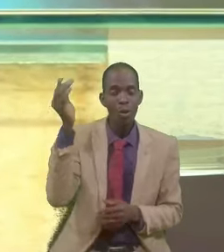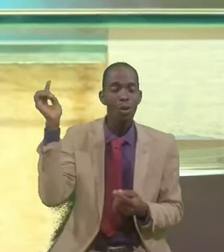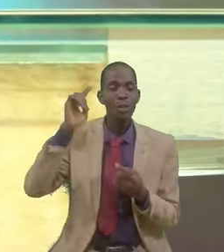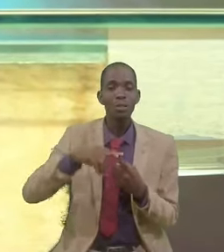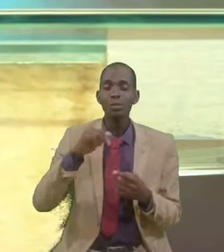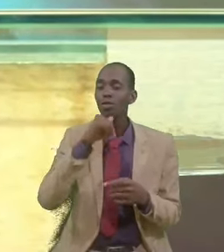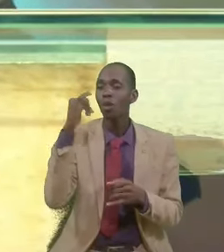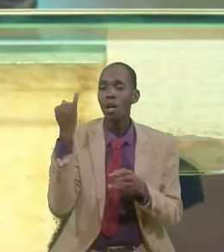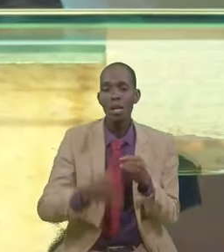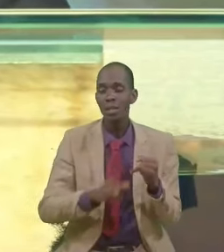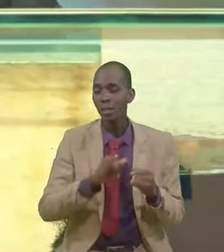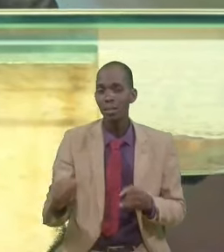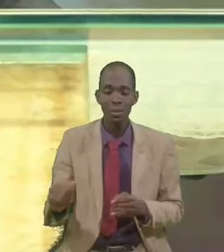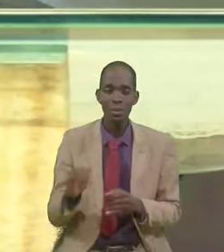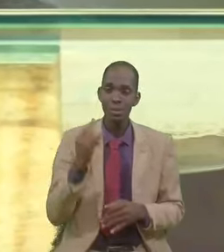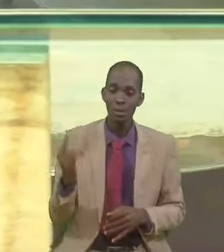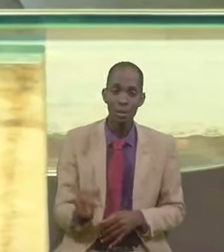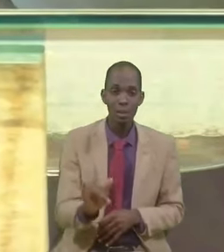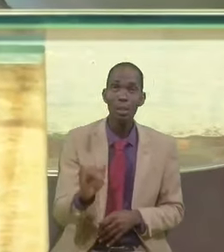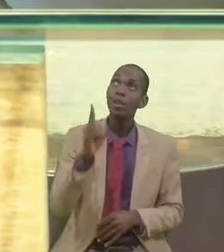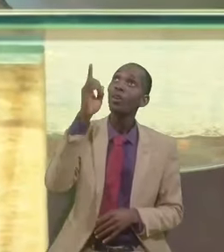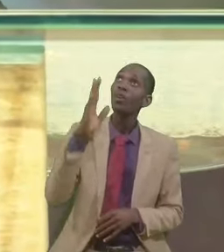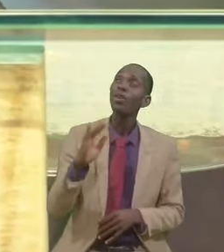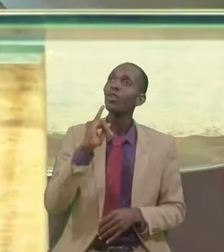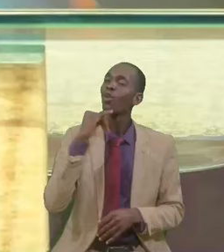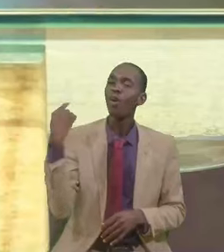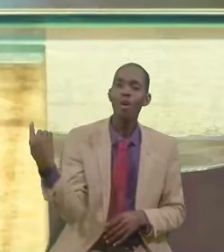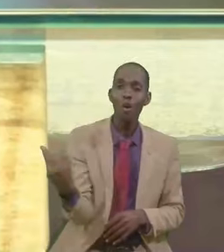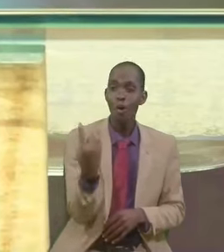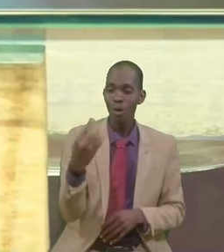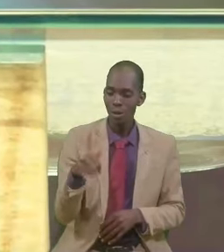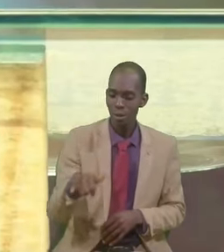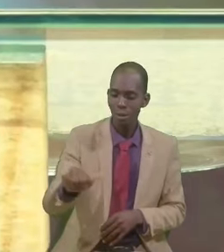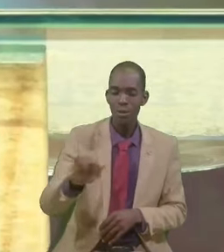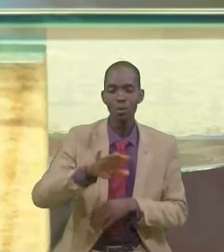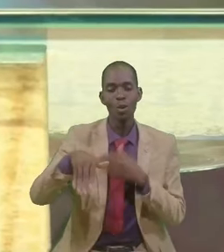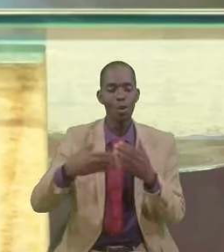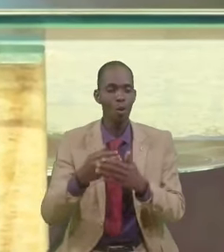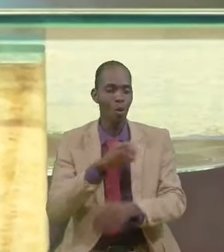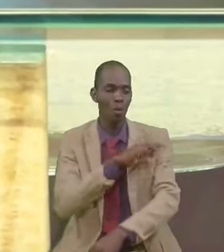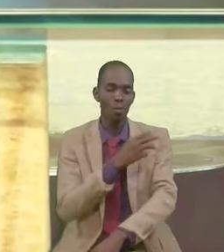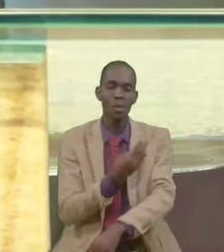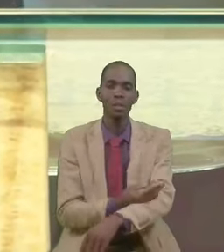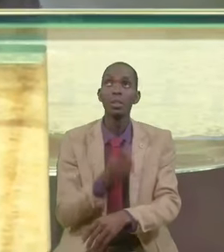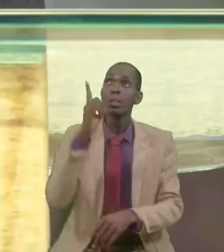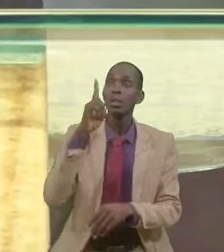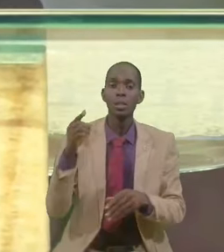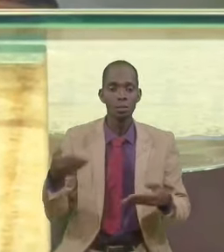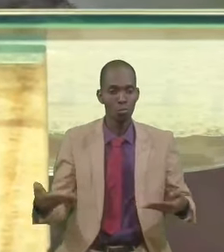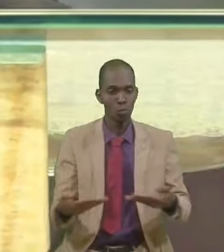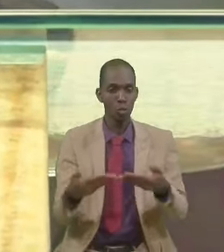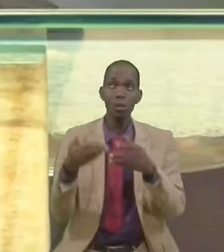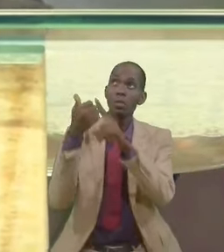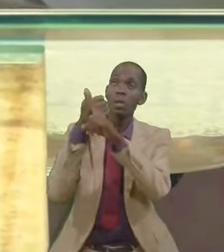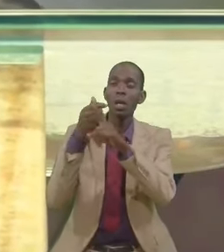future, l'éternité infinie, Dieu demeure le Tout-Puissant. Il s'est présenté comme le Dieu